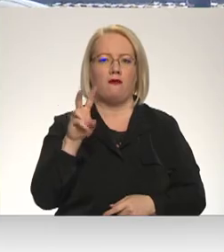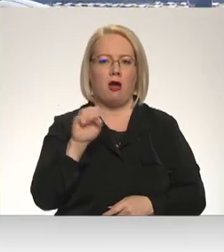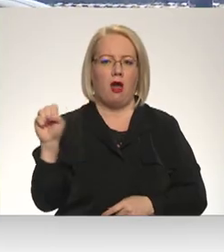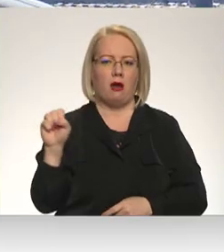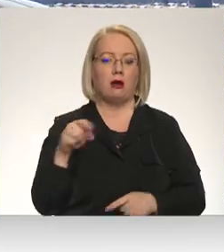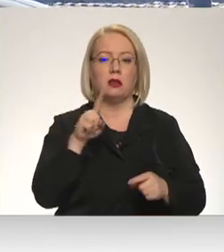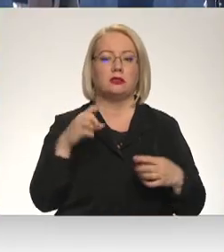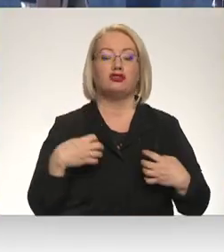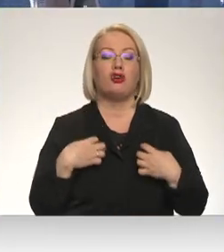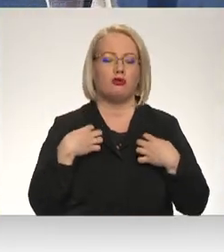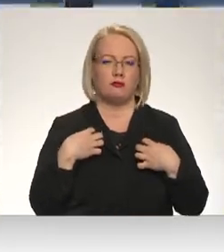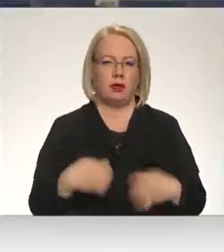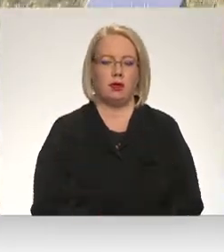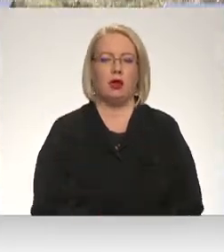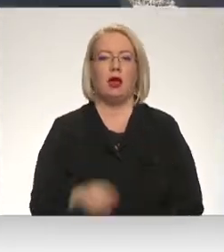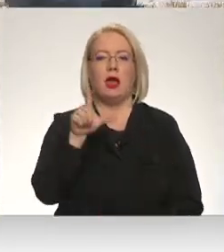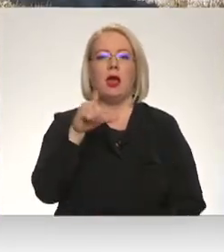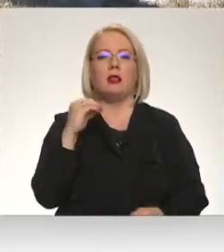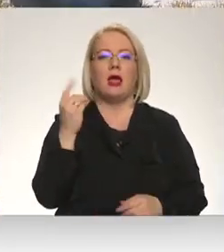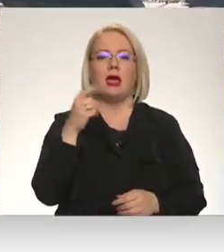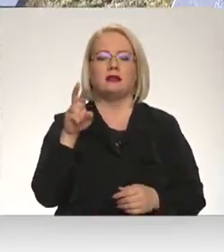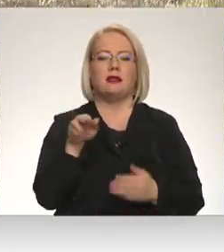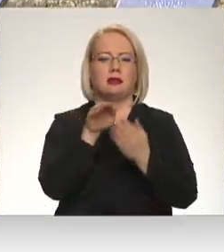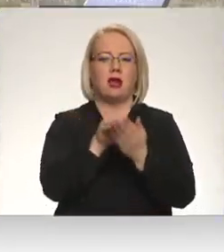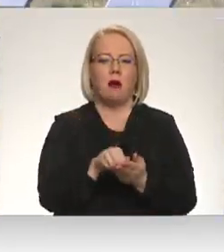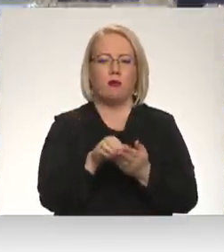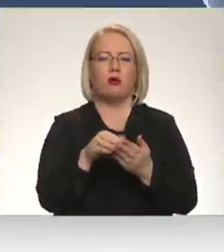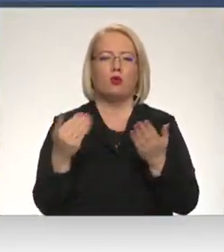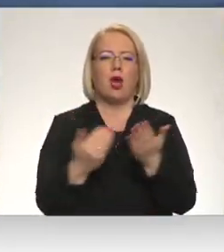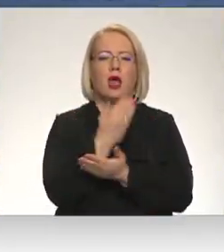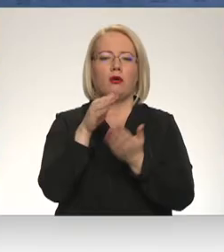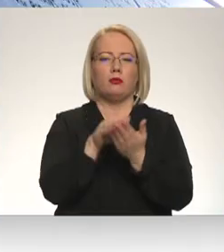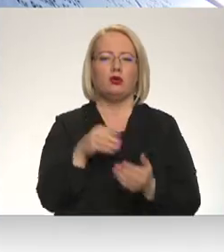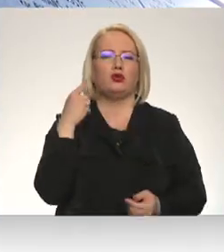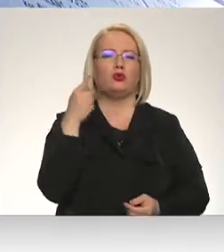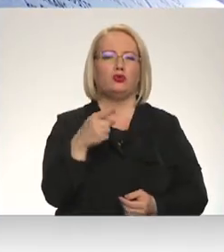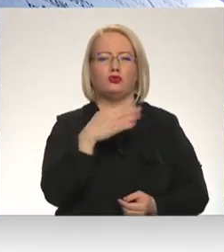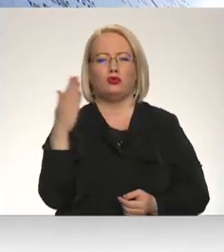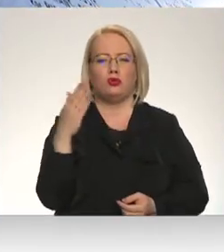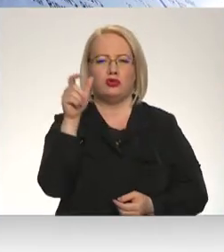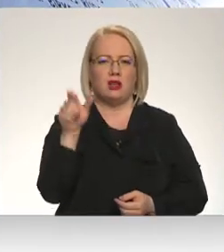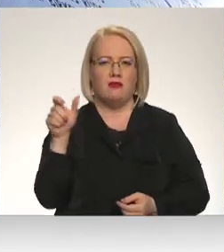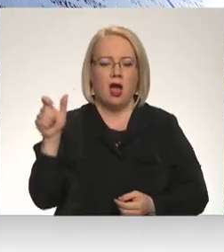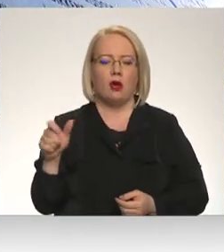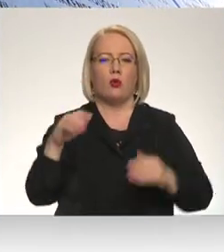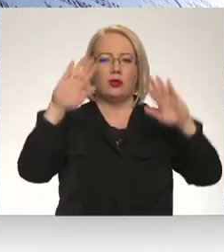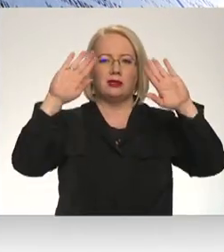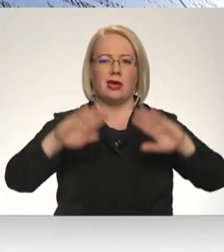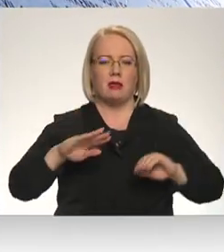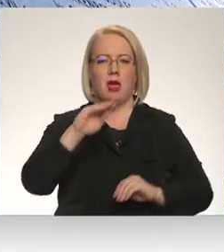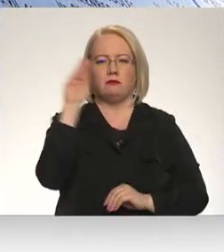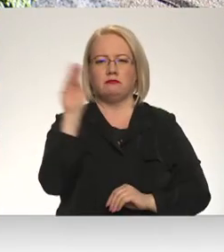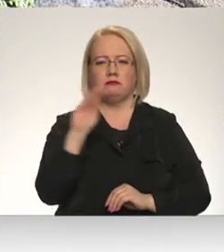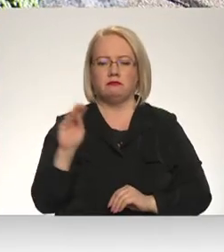Tas ir šausmīgi. Lestenes brāļa kapos pārabedīti vairāk nekā 1000 vīru. Memoriālā sienā iegravēta vēl 18